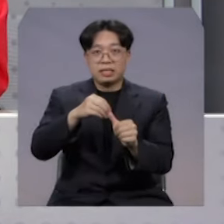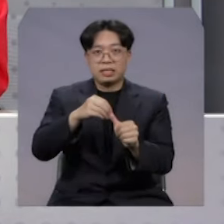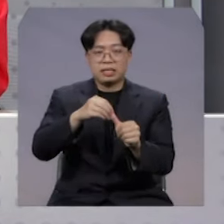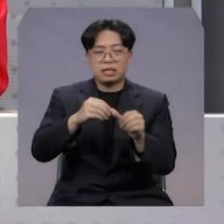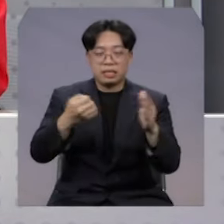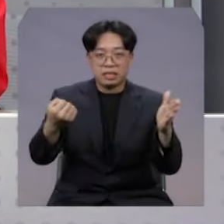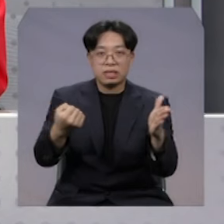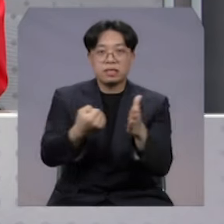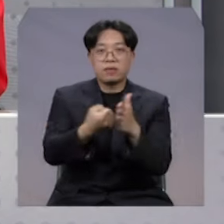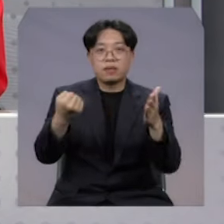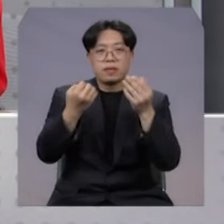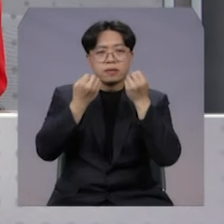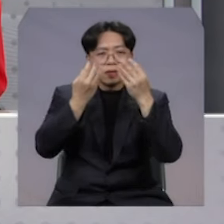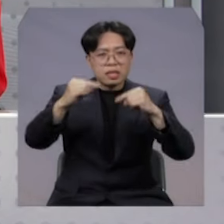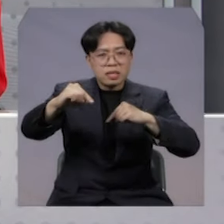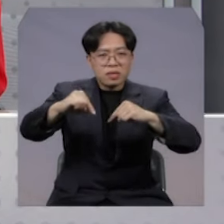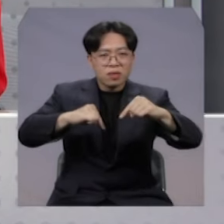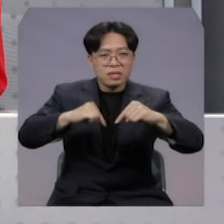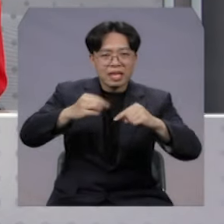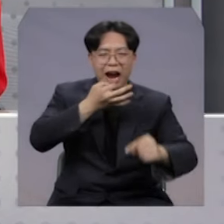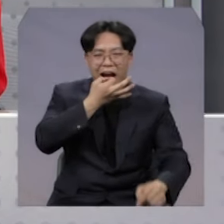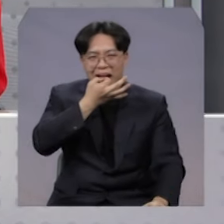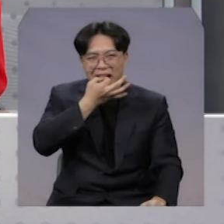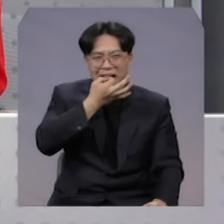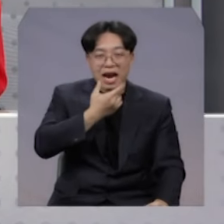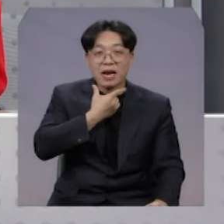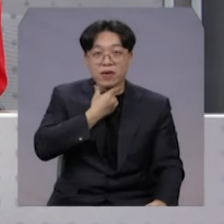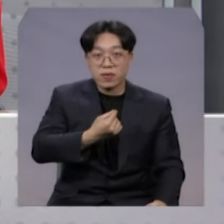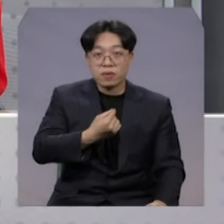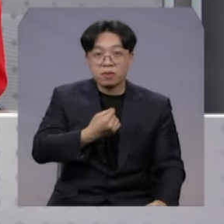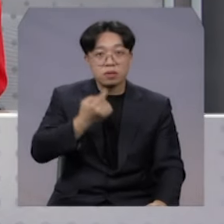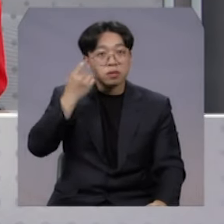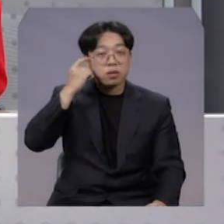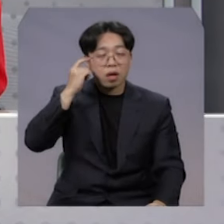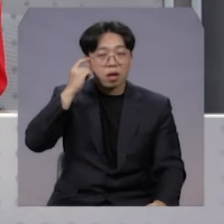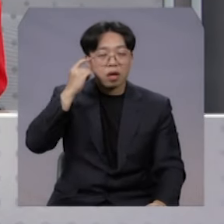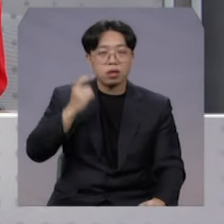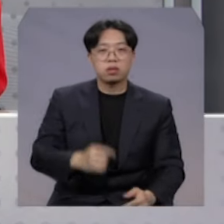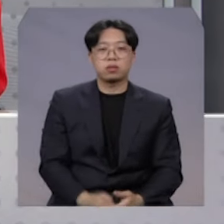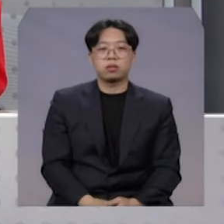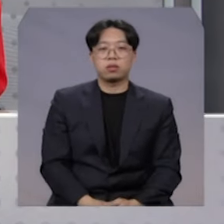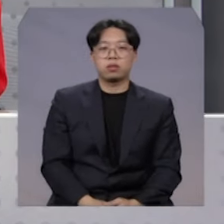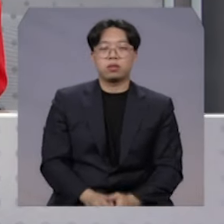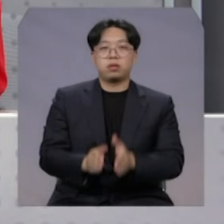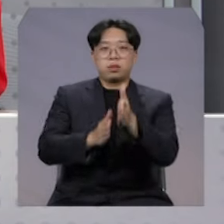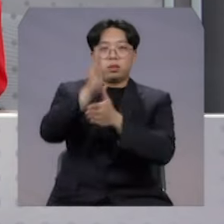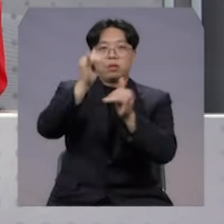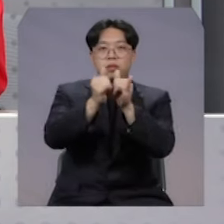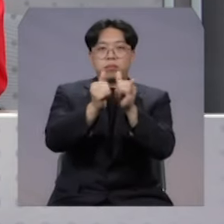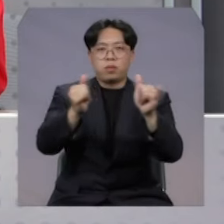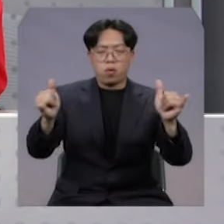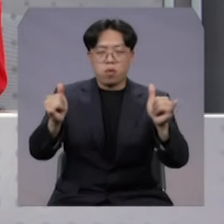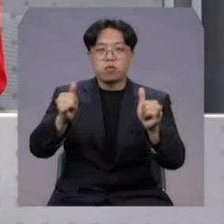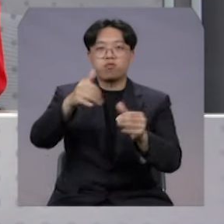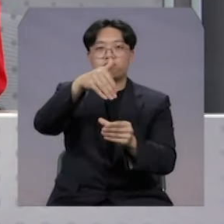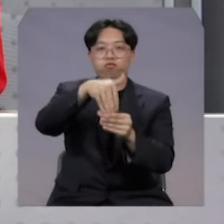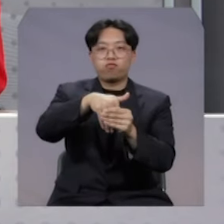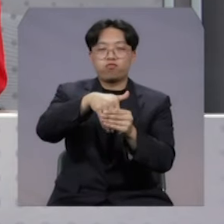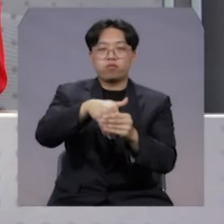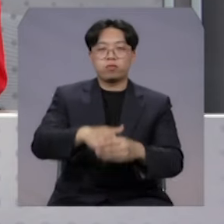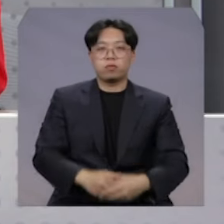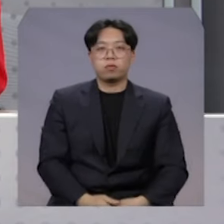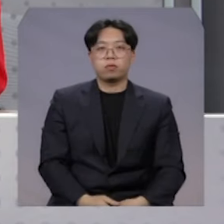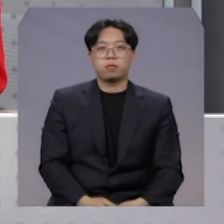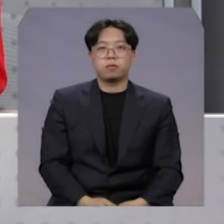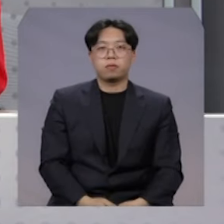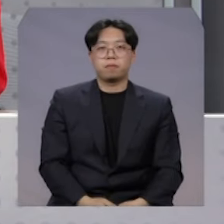양기대 의원은 네. 열망에 대한 역할을 하지 못했다고 생각하시는지요? 네, 그곳은 광명 시민들의 선택이라고 생각합니다. 본인의 생각을 한번 얘기해